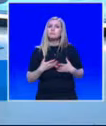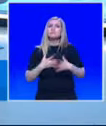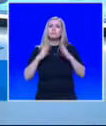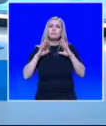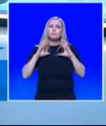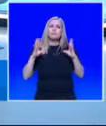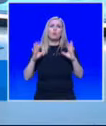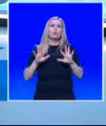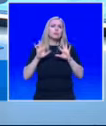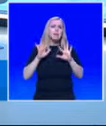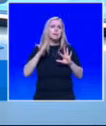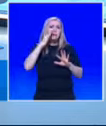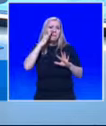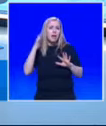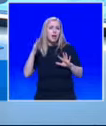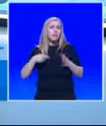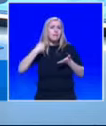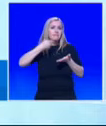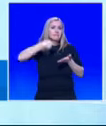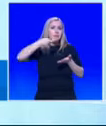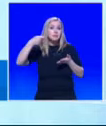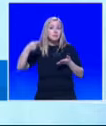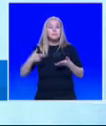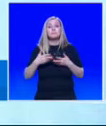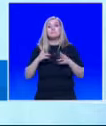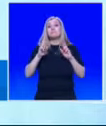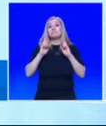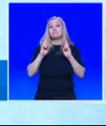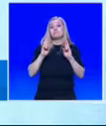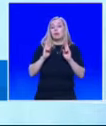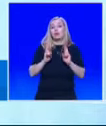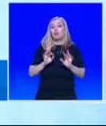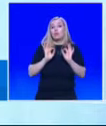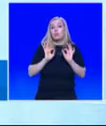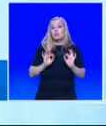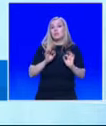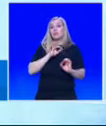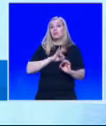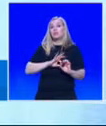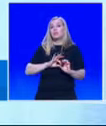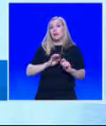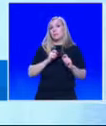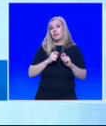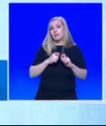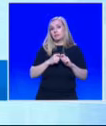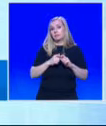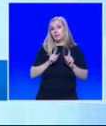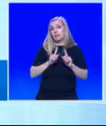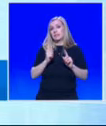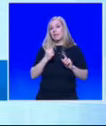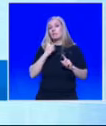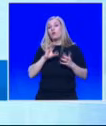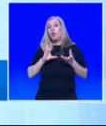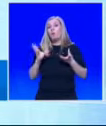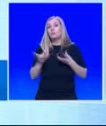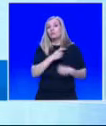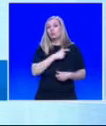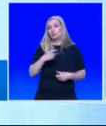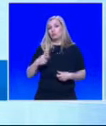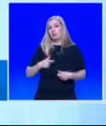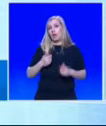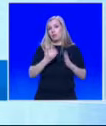10 милиарда инвестиции, дай Боже, наистина да успеем да ги реализираме, не само в общо национални програми, а и